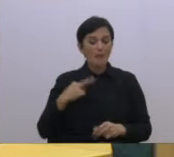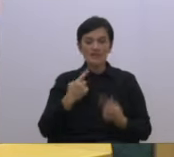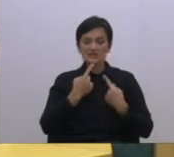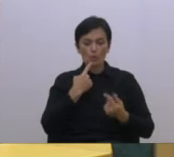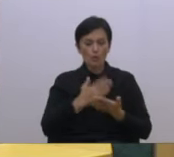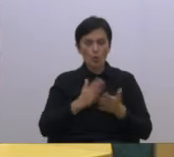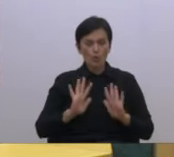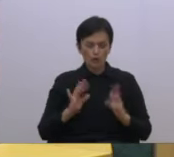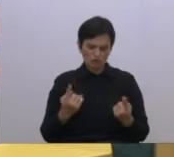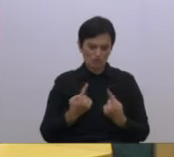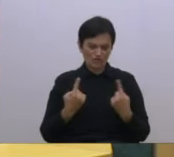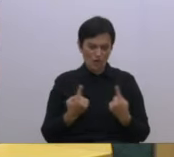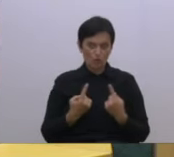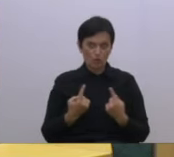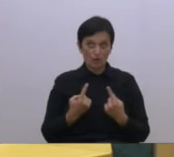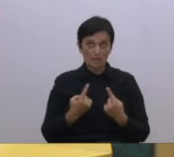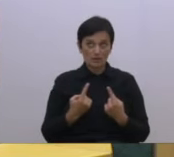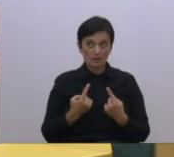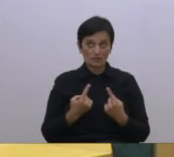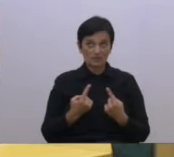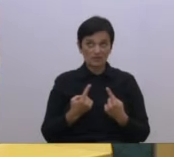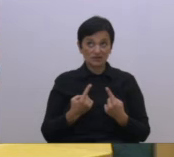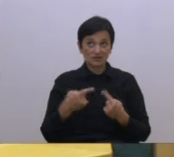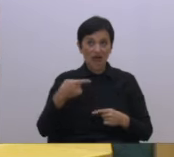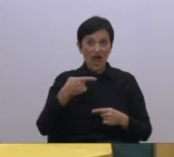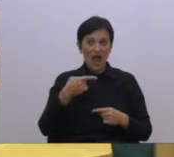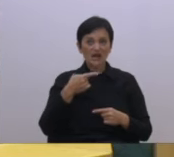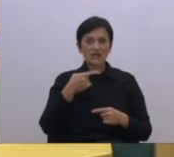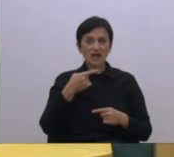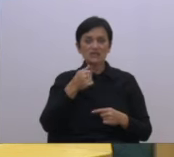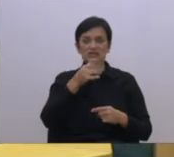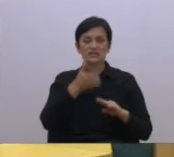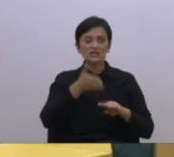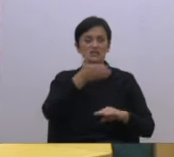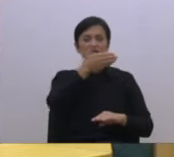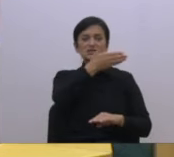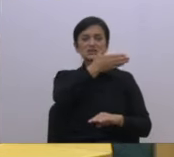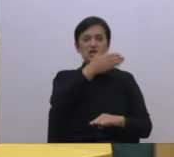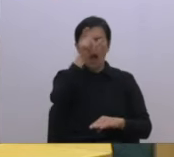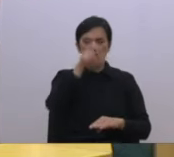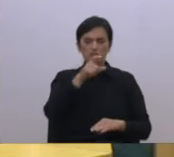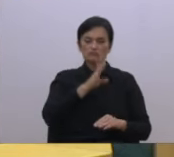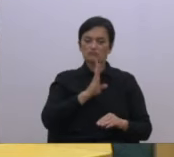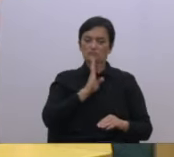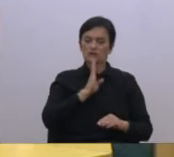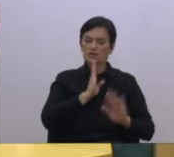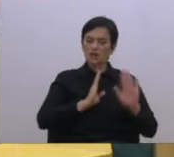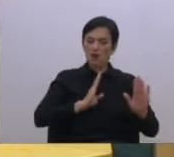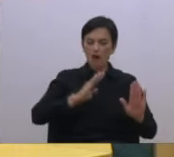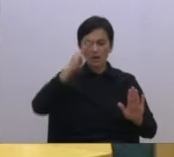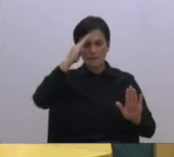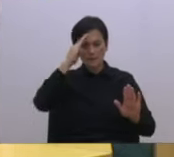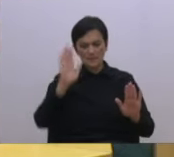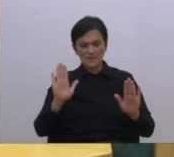საუბარი. ჩვეულებრივად, ანუ რაც ათასწლეულები როგორც ესმოდა ადამიანს ქალი და კაცი, ბიოლოგიურიც,